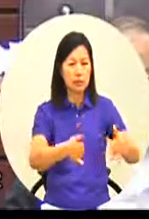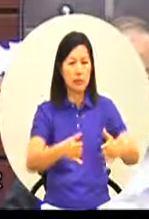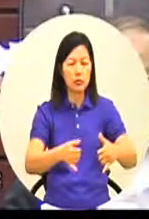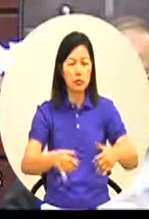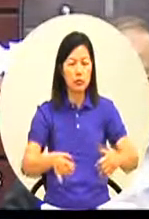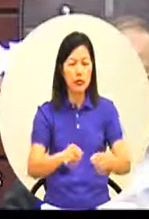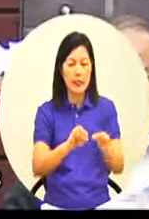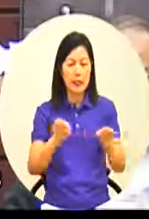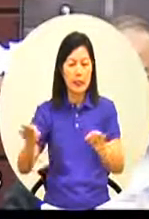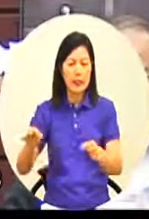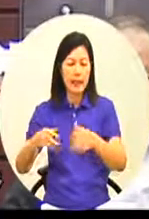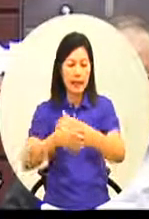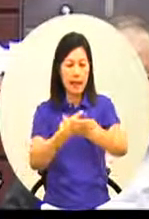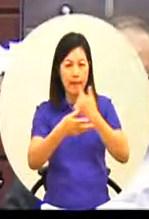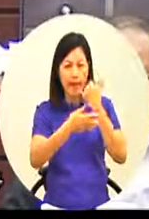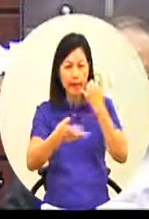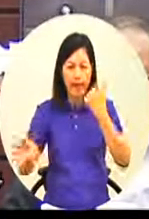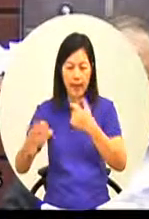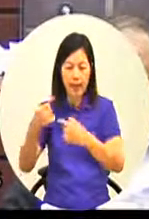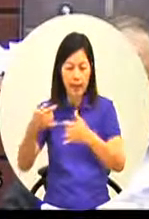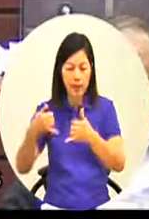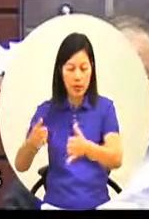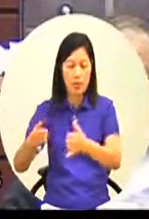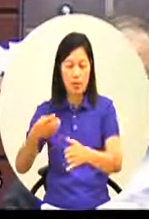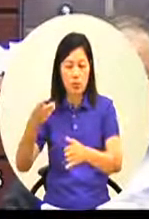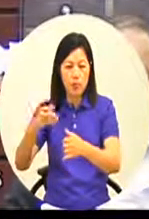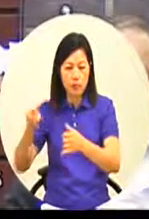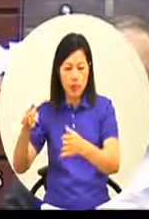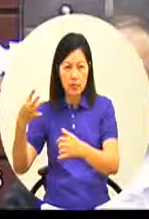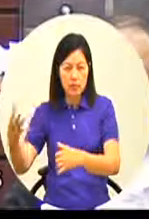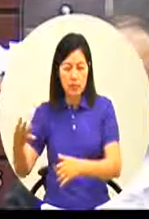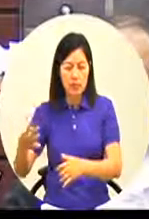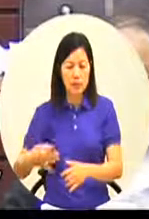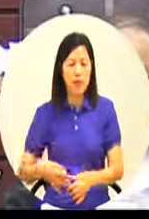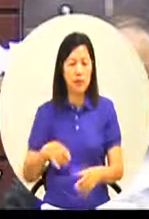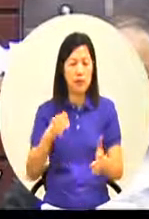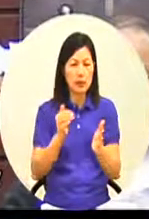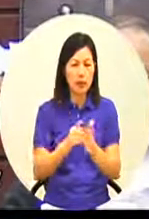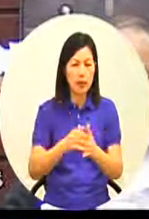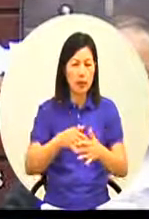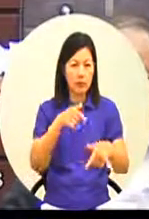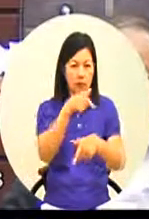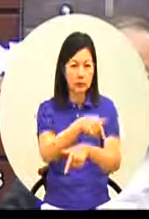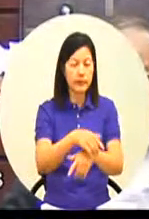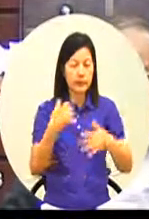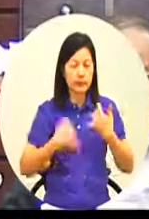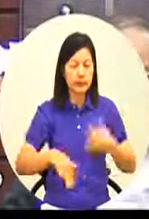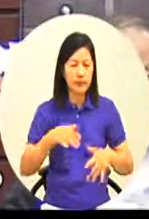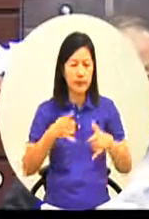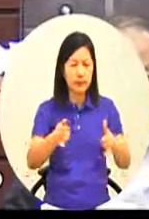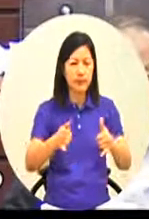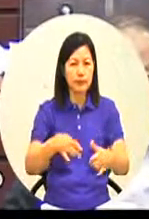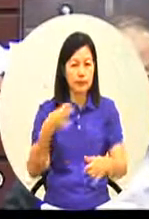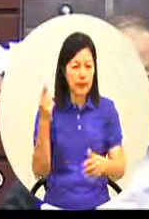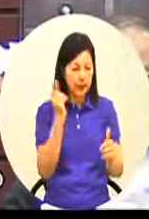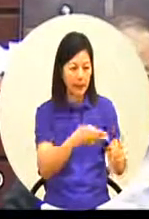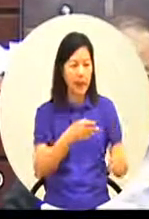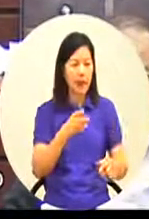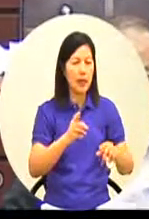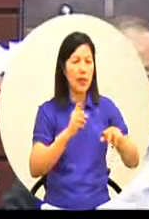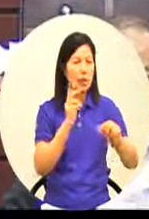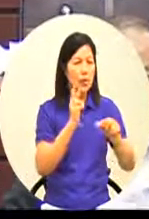路、二路、三路、四路，到南新路那个路段，其实我们也请那个中钢的子公司，他提供整